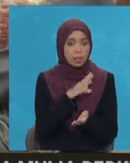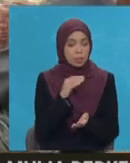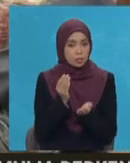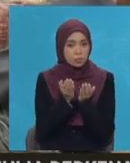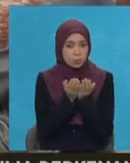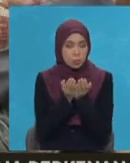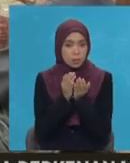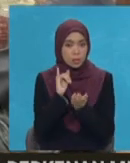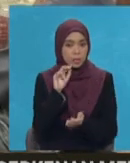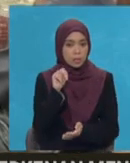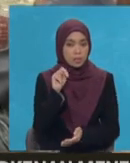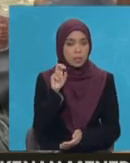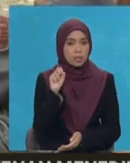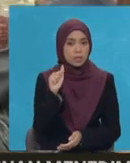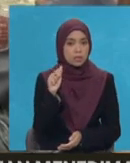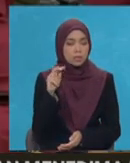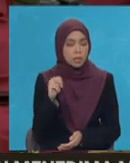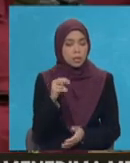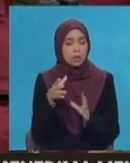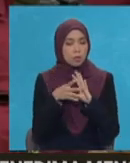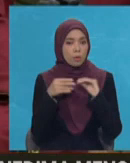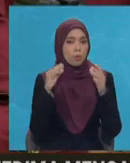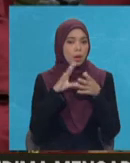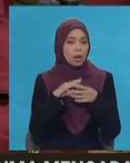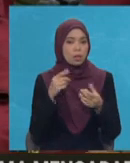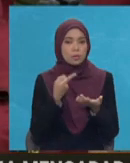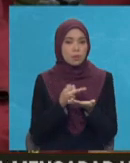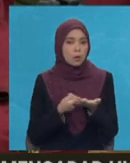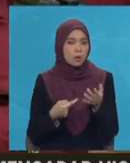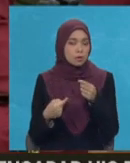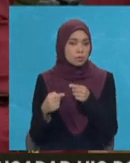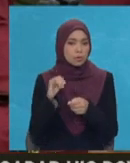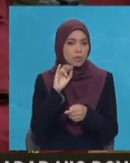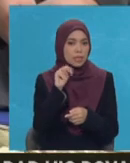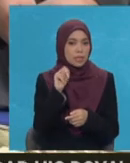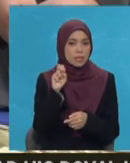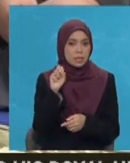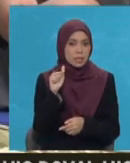al-insan sinopsis Surah al-insan dan tadabbur surah berkenaan